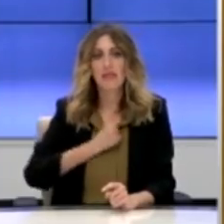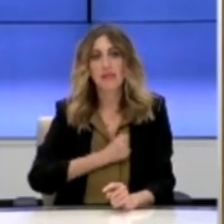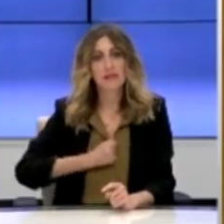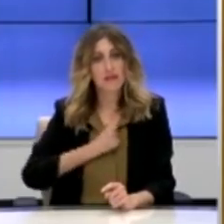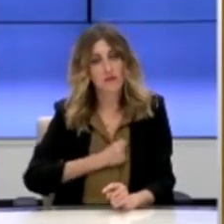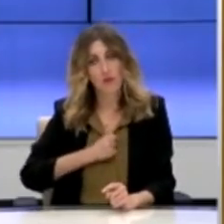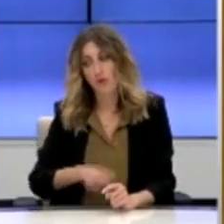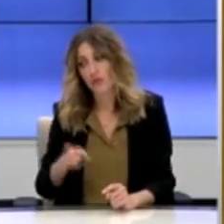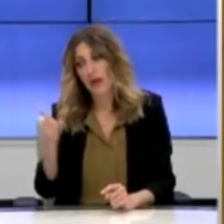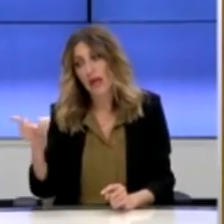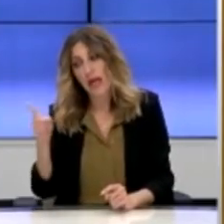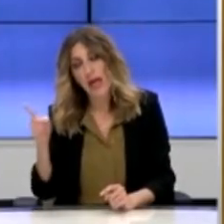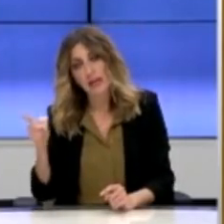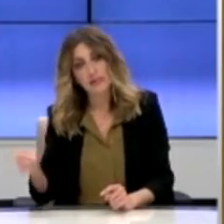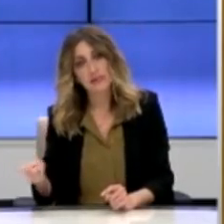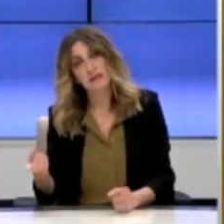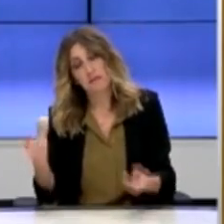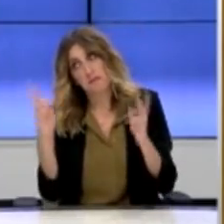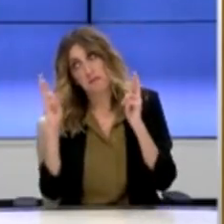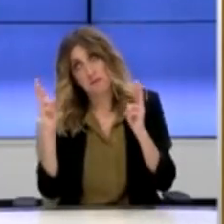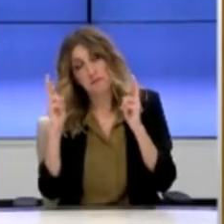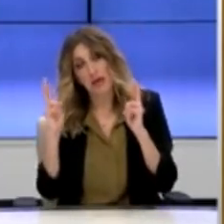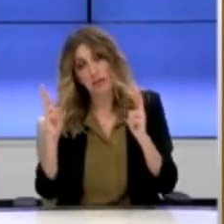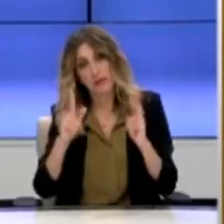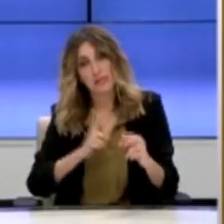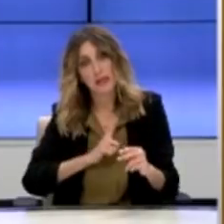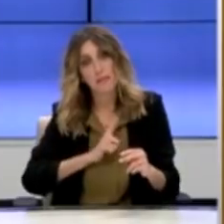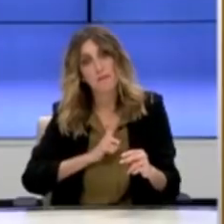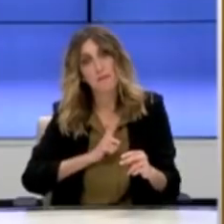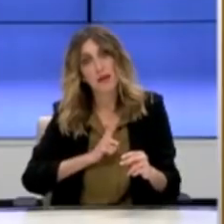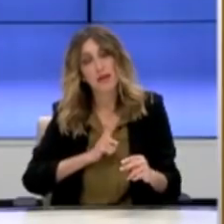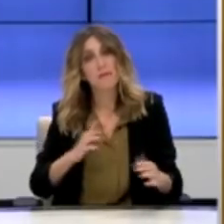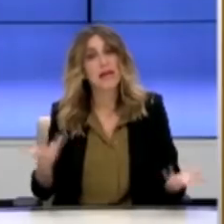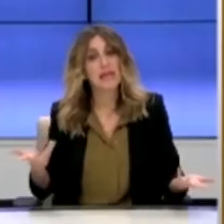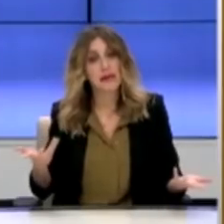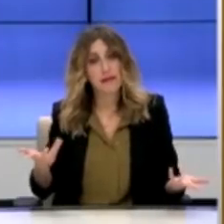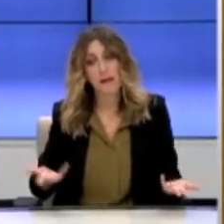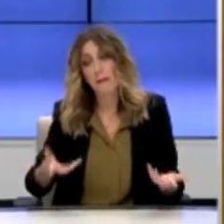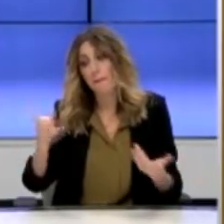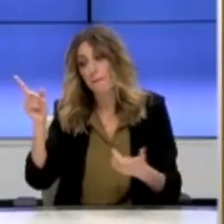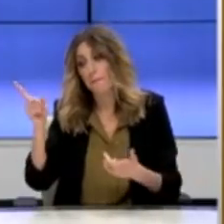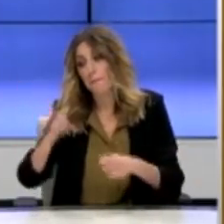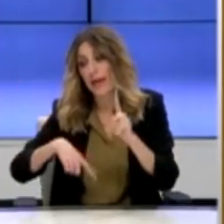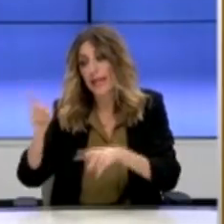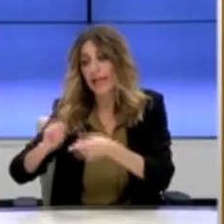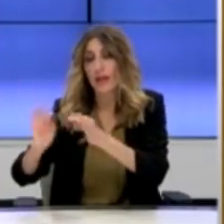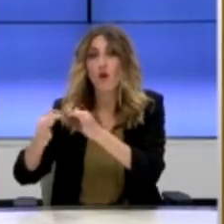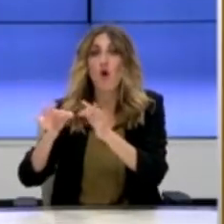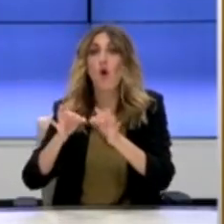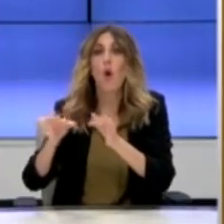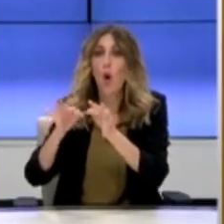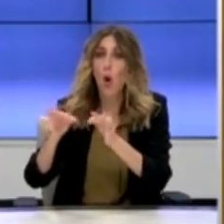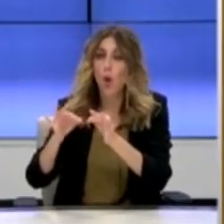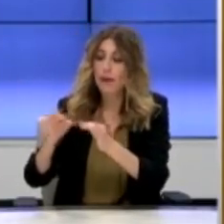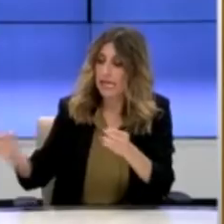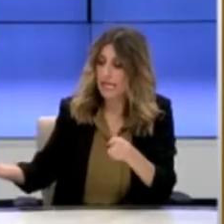διαφημίζετε και προσδοκάτε φυσικά προφανώς και την επιβράβευσή σας από κάποιους ομίλους.